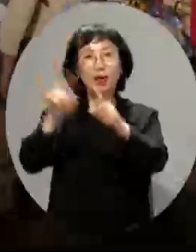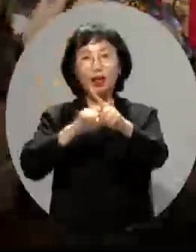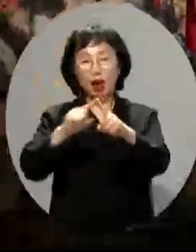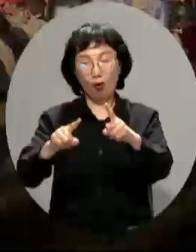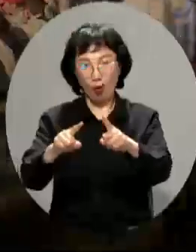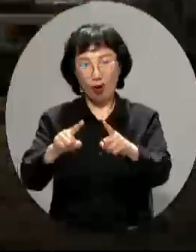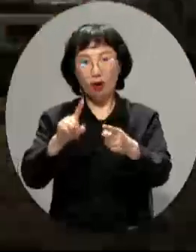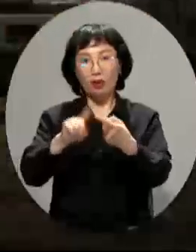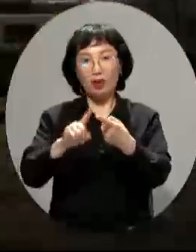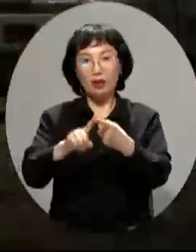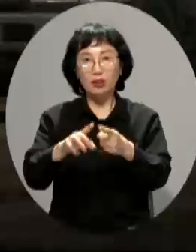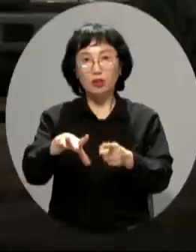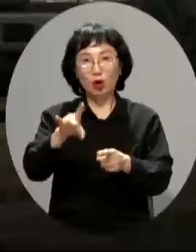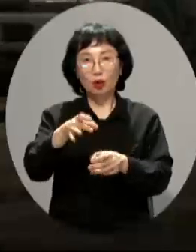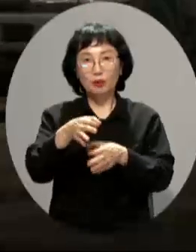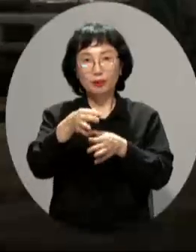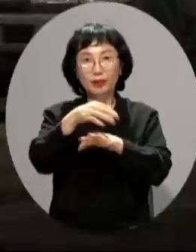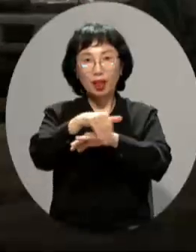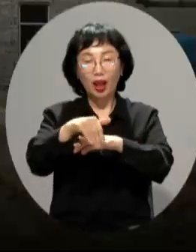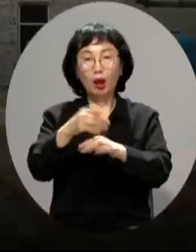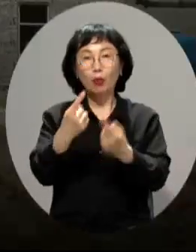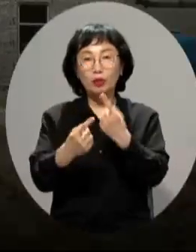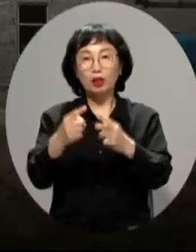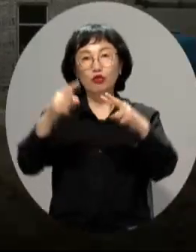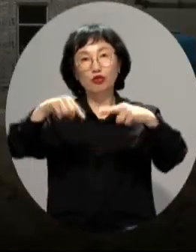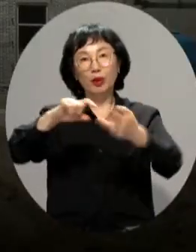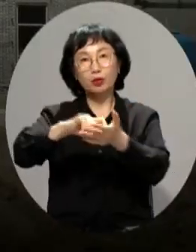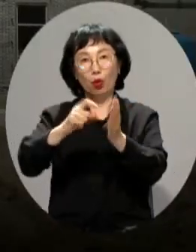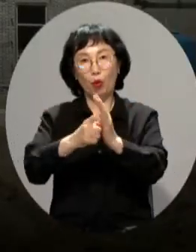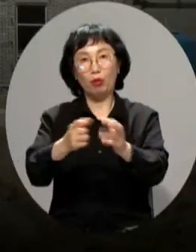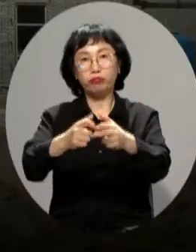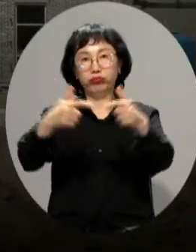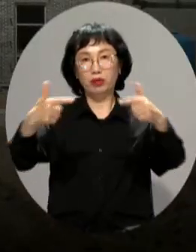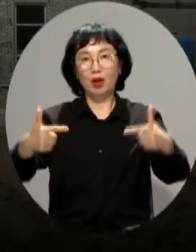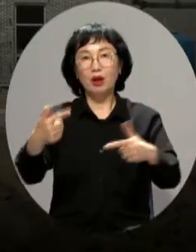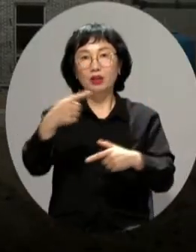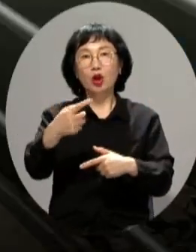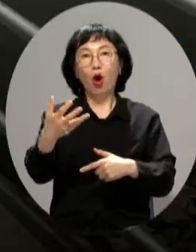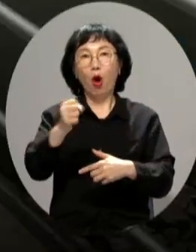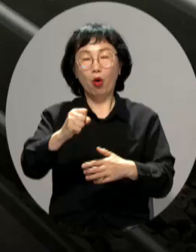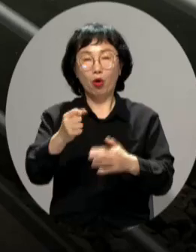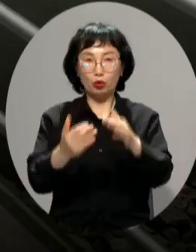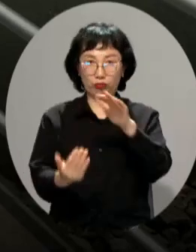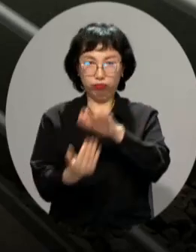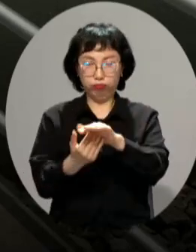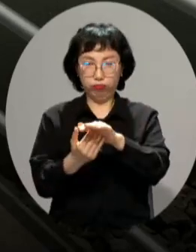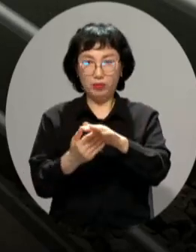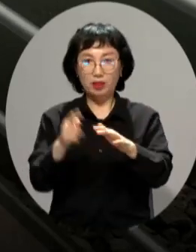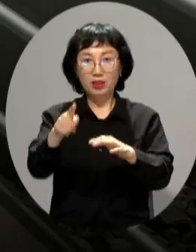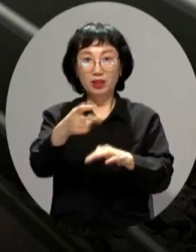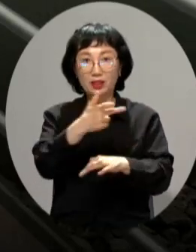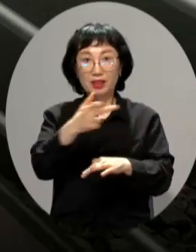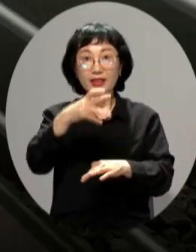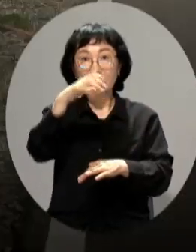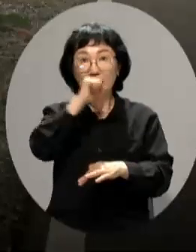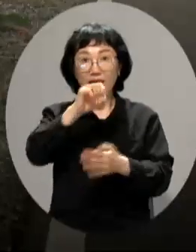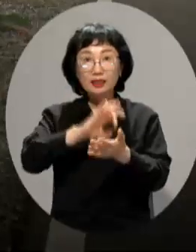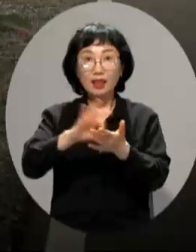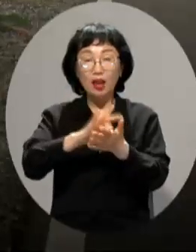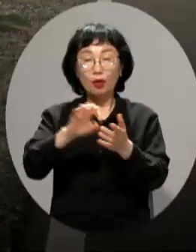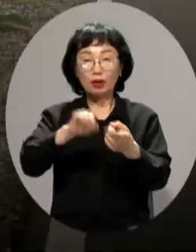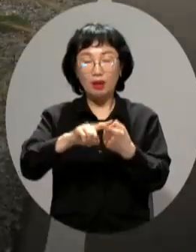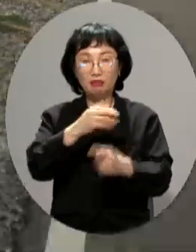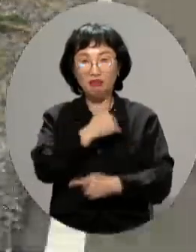예산은 처음 계획 때보다 두 배 이상 불어나 천억 원을 돌파한 상황입니다. 이 과감한 예산 집행에